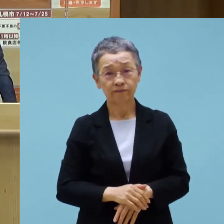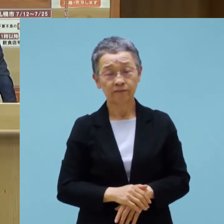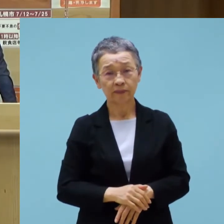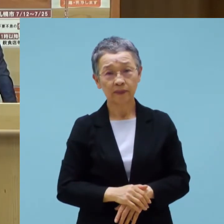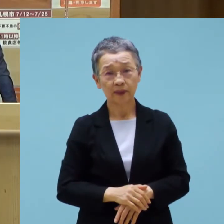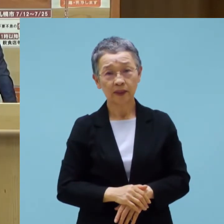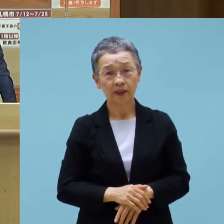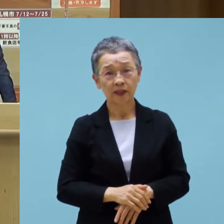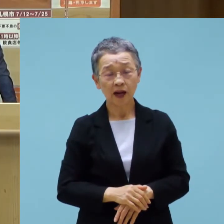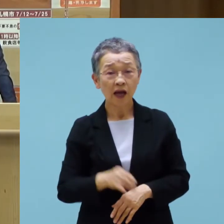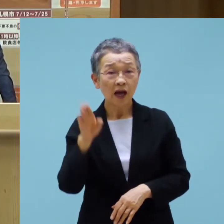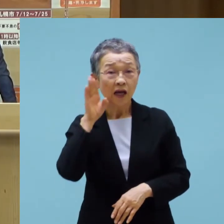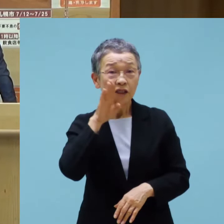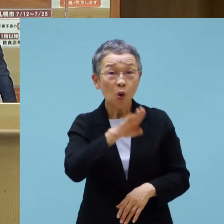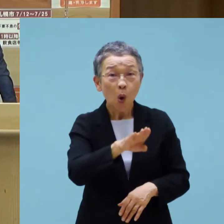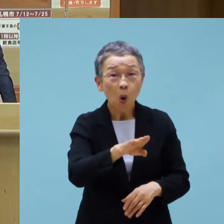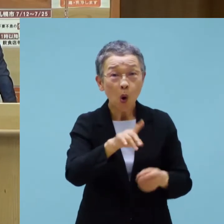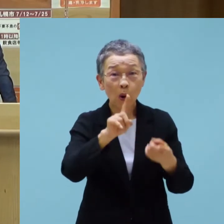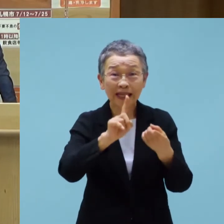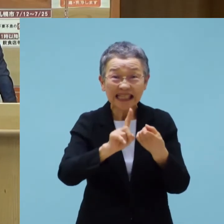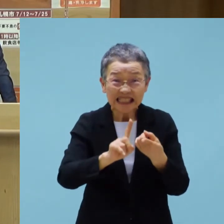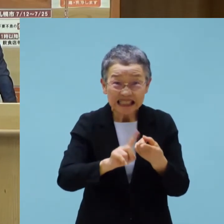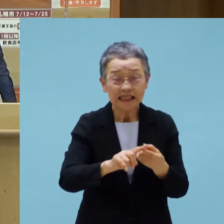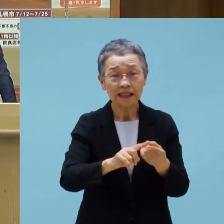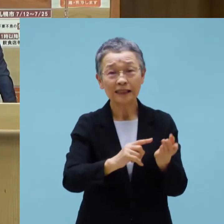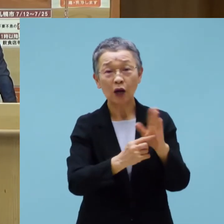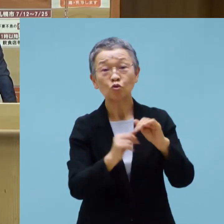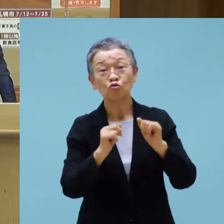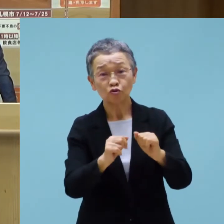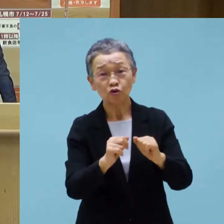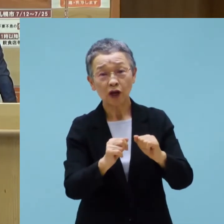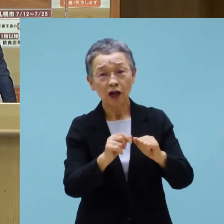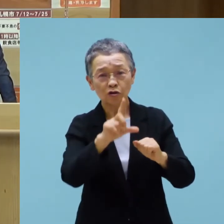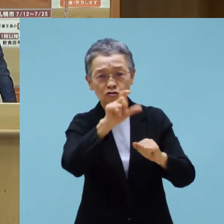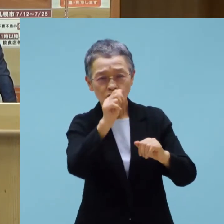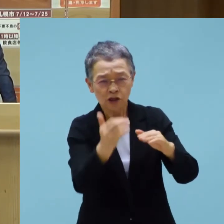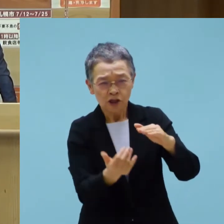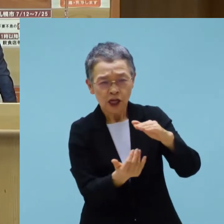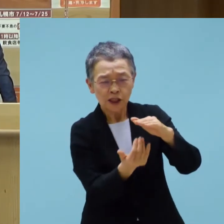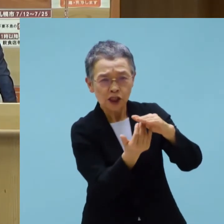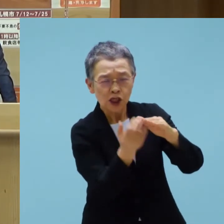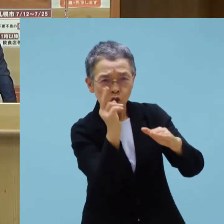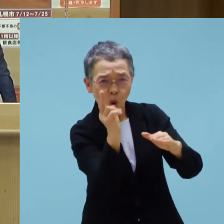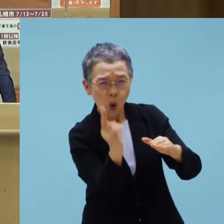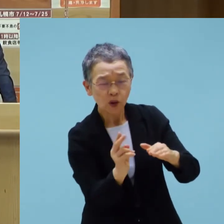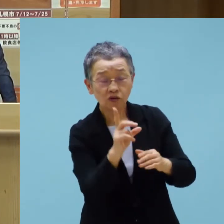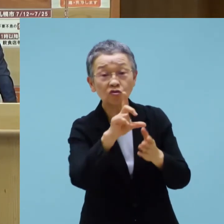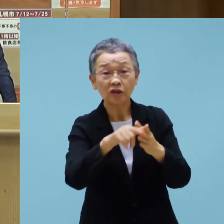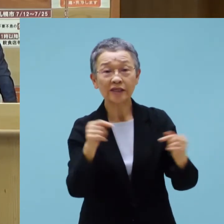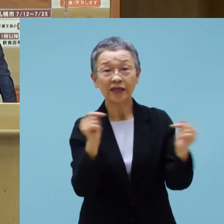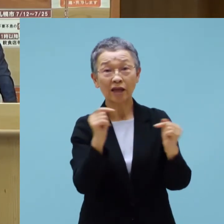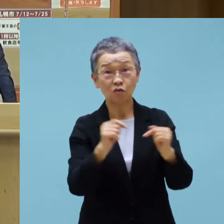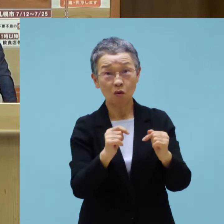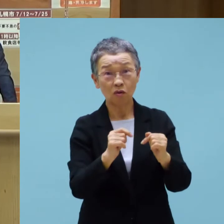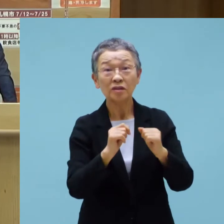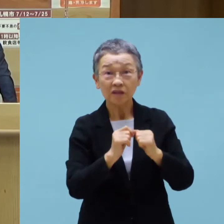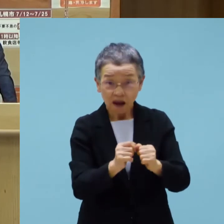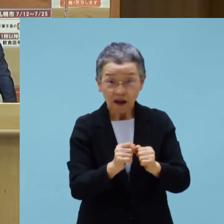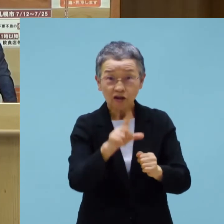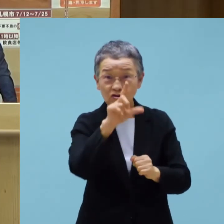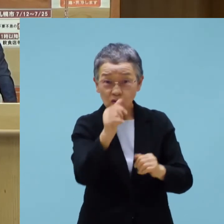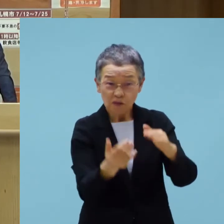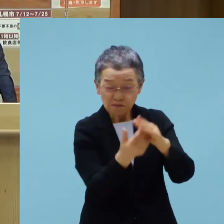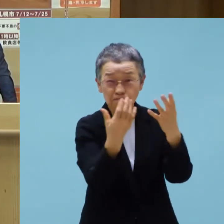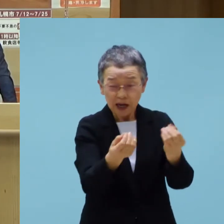動的に対応するということであれば、もう達しそうだという段階からもう検討を始めて15人に達した時には要請